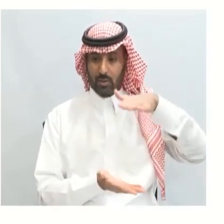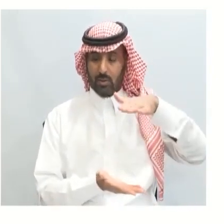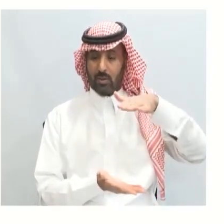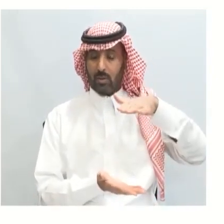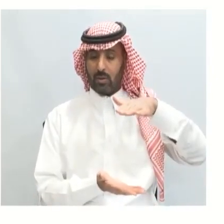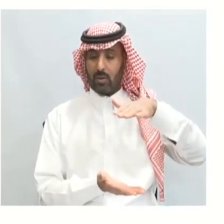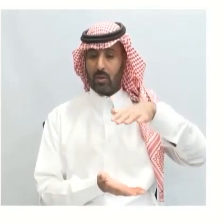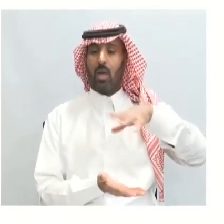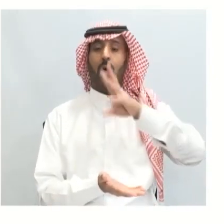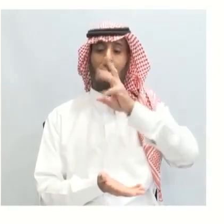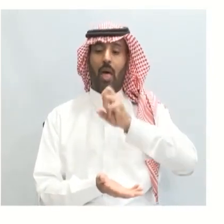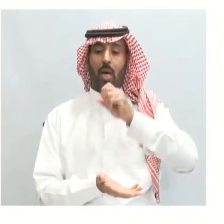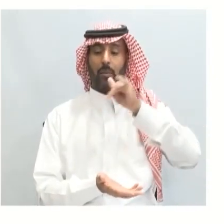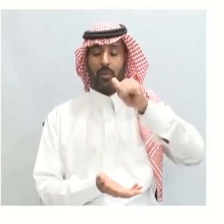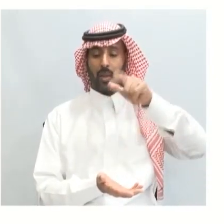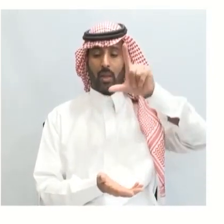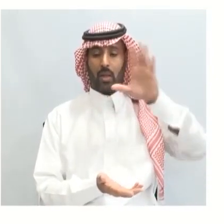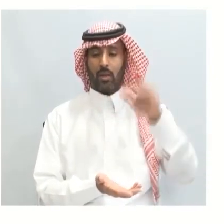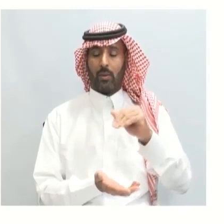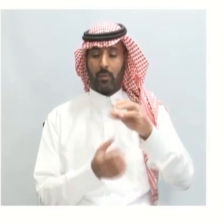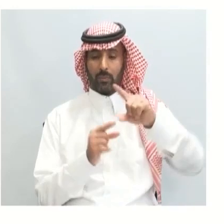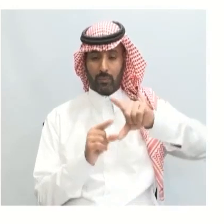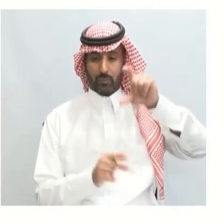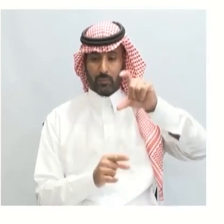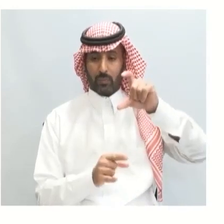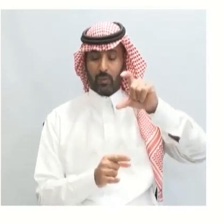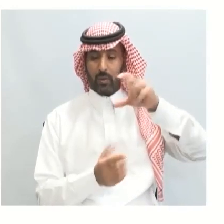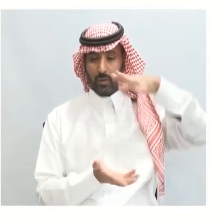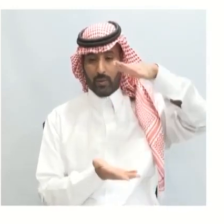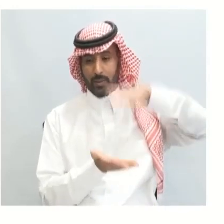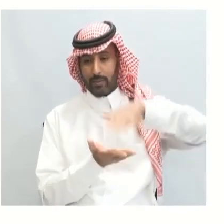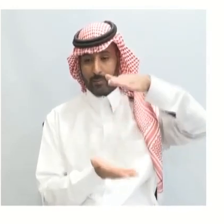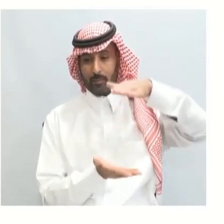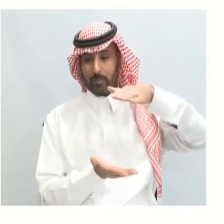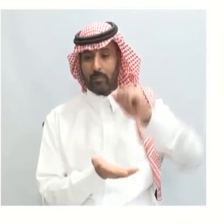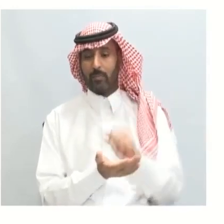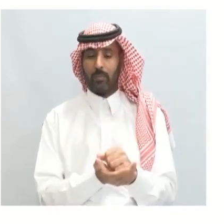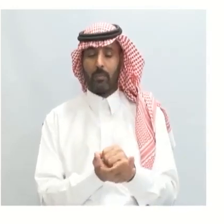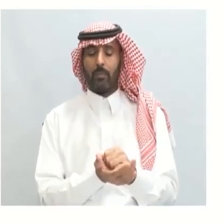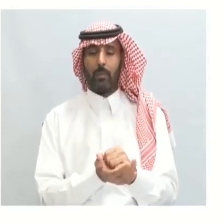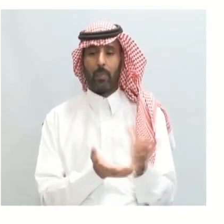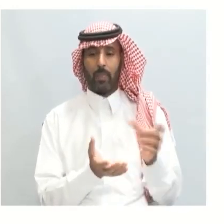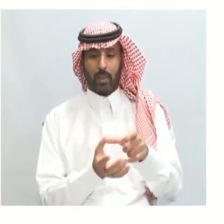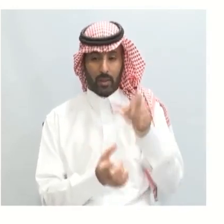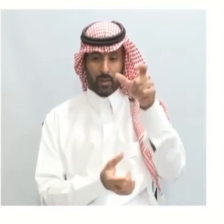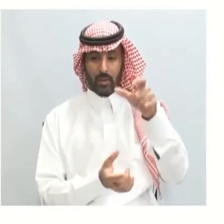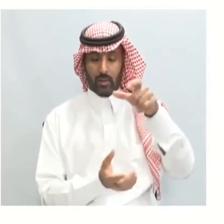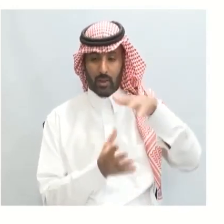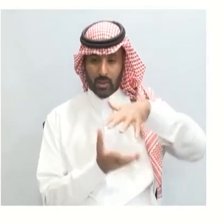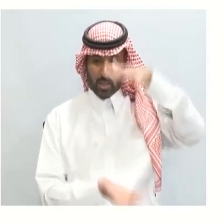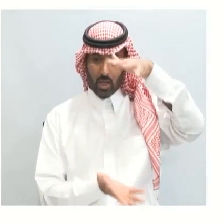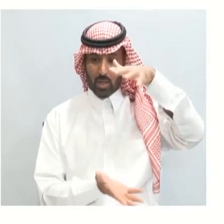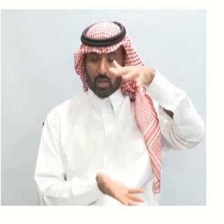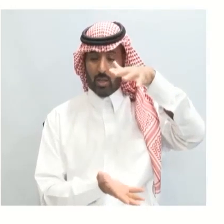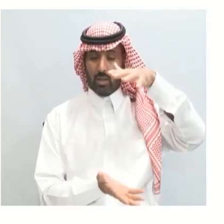ل 300 ملي لاحظ المسافه ولاحظ المكبس فوق هنا في الشكل الثاني والحجم الثاني الجديد